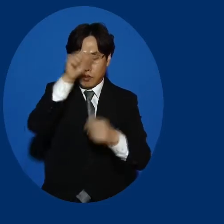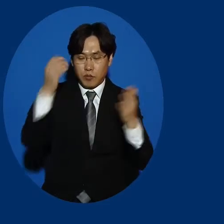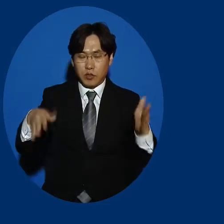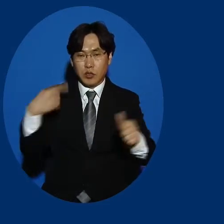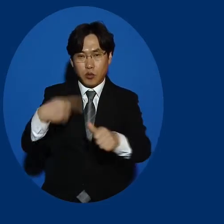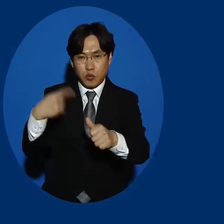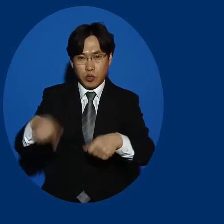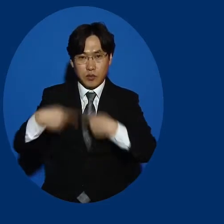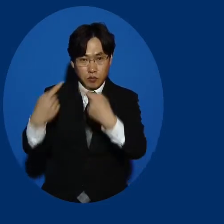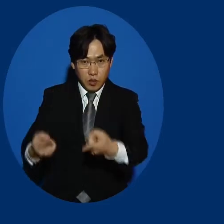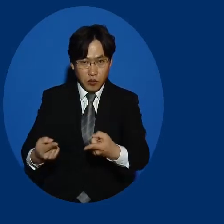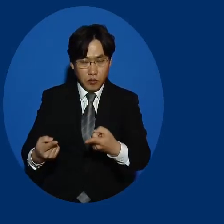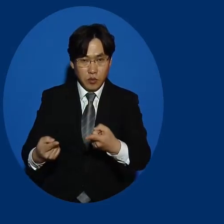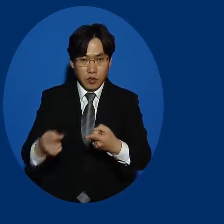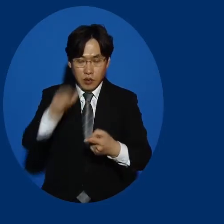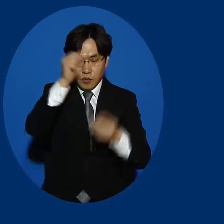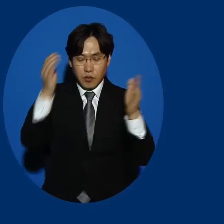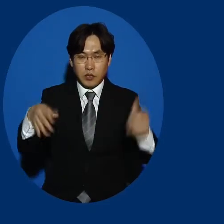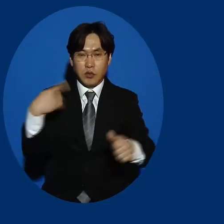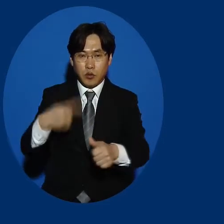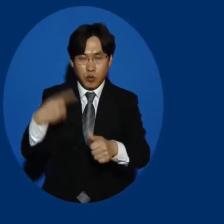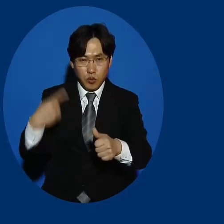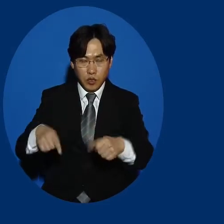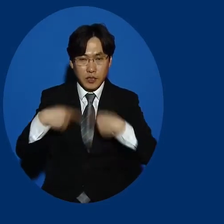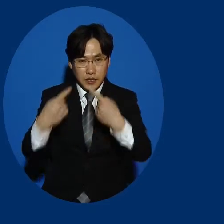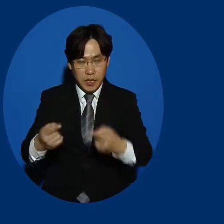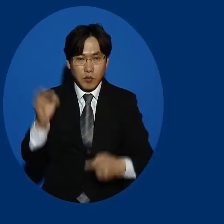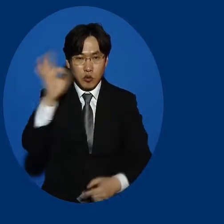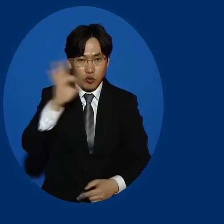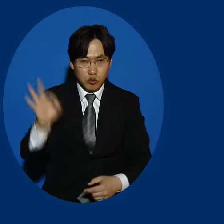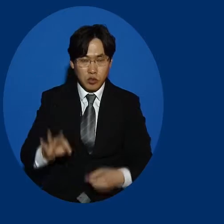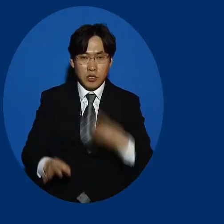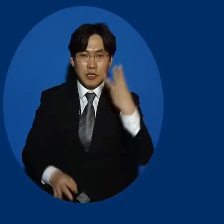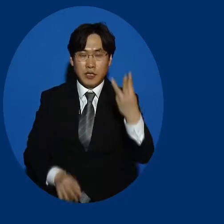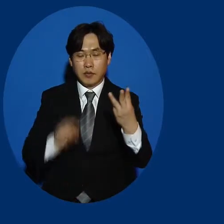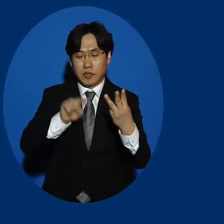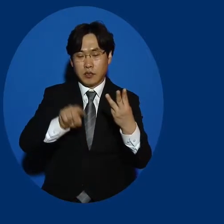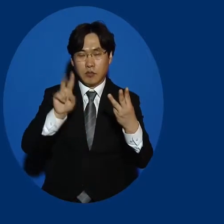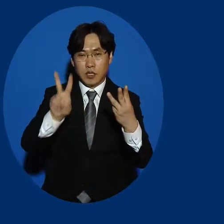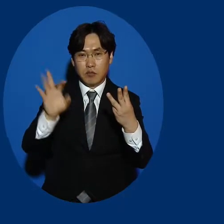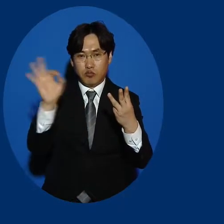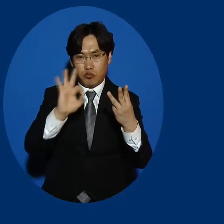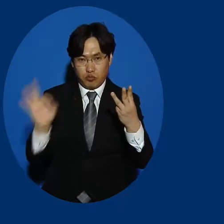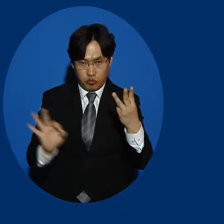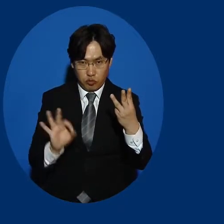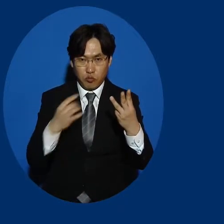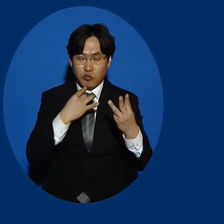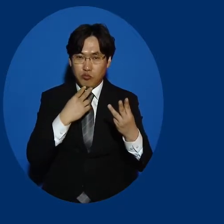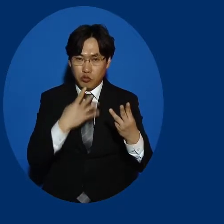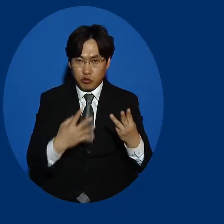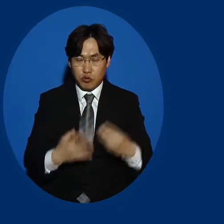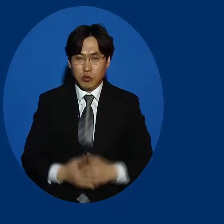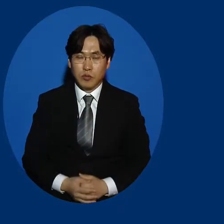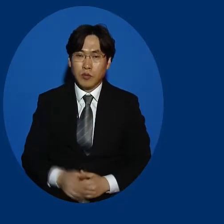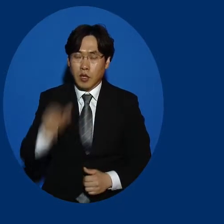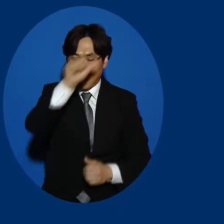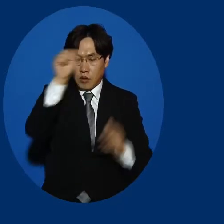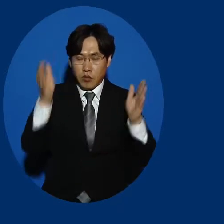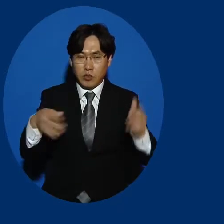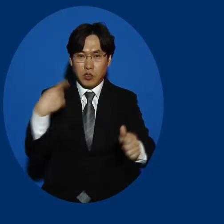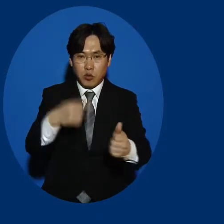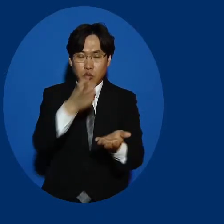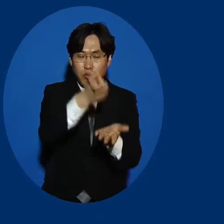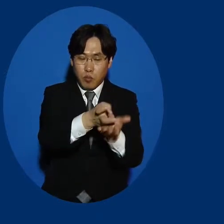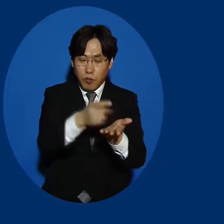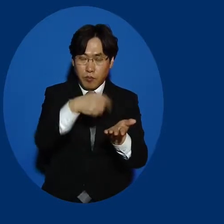장애 성인의 평생학습 참여율은 3.2%에 불과하다고 합니다. 이는